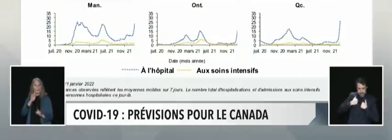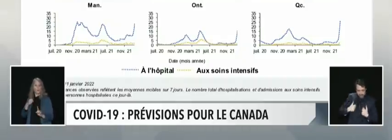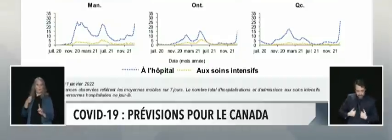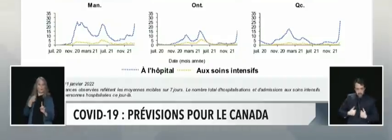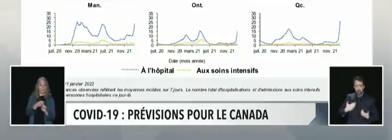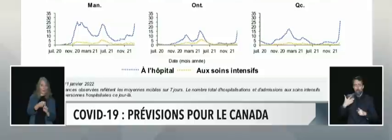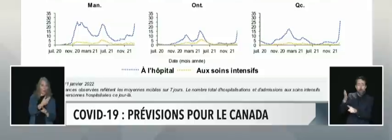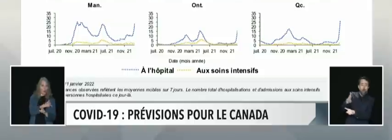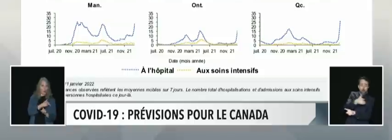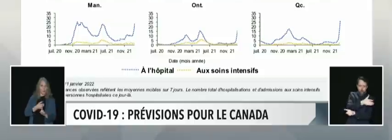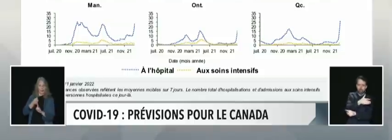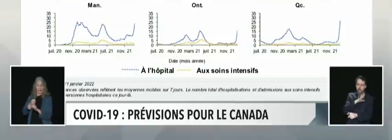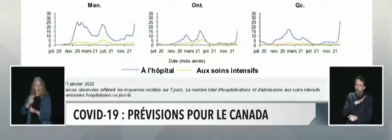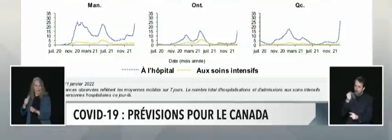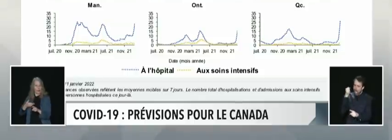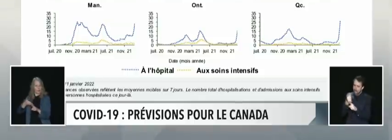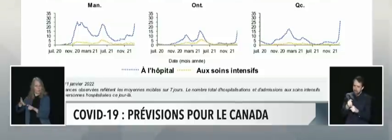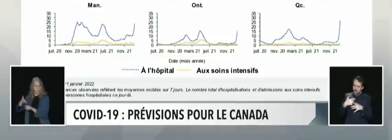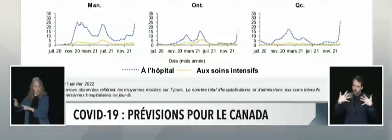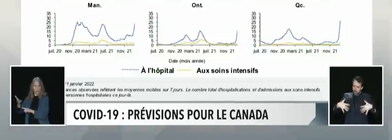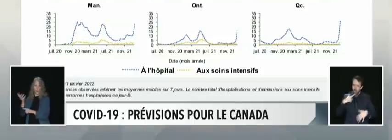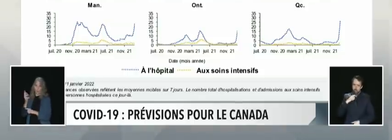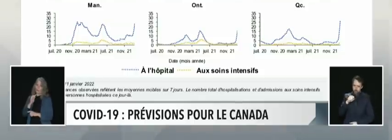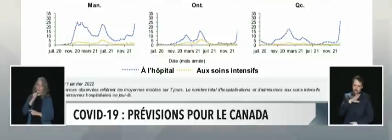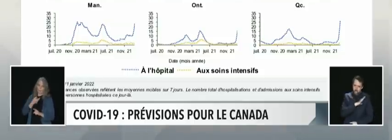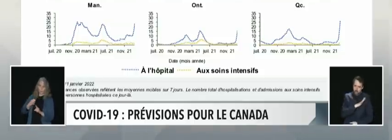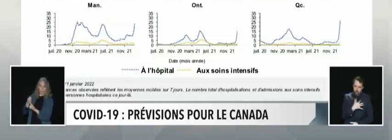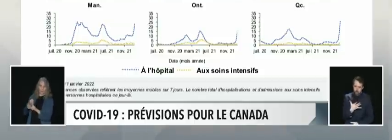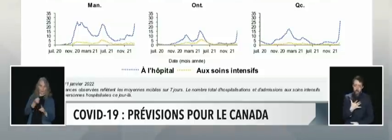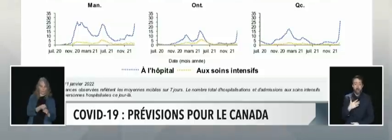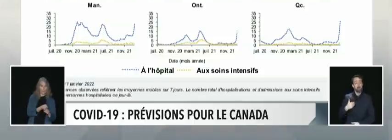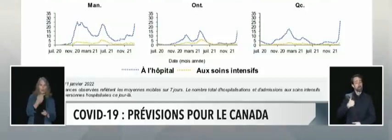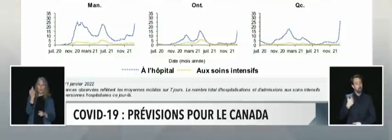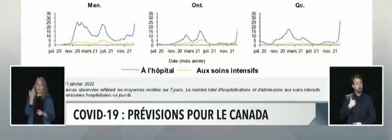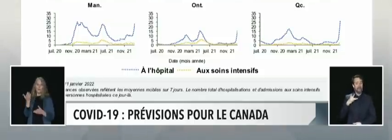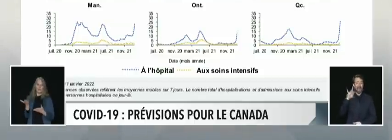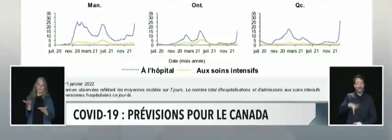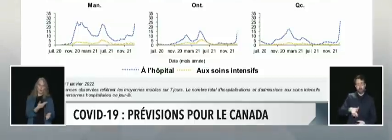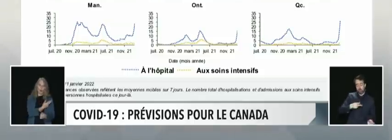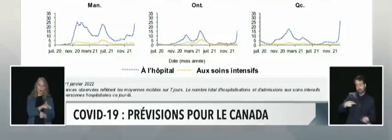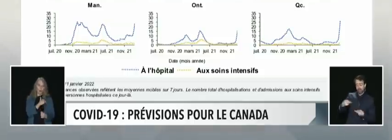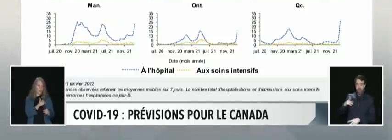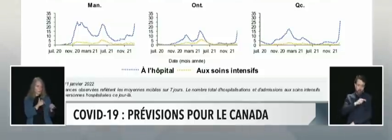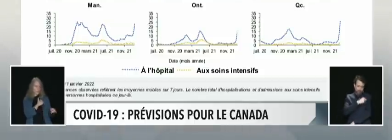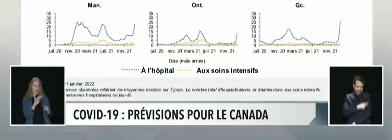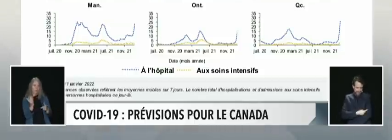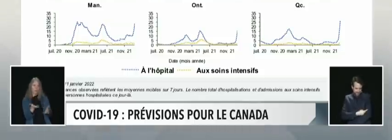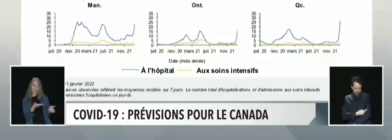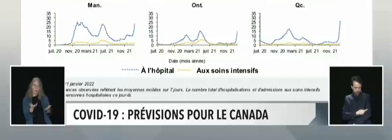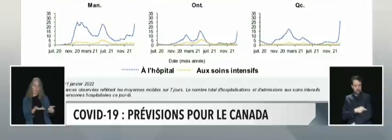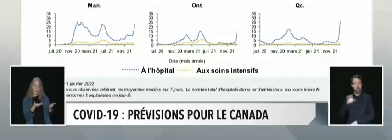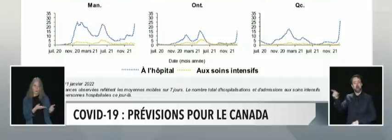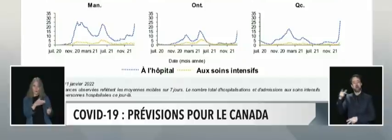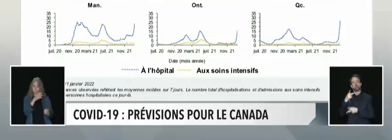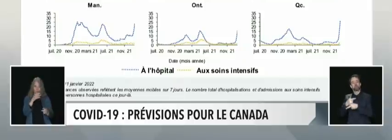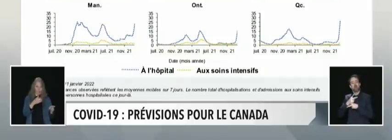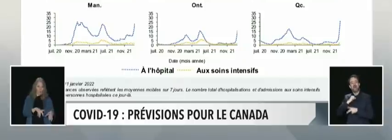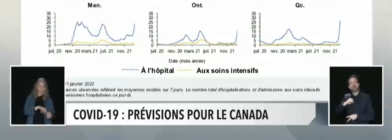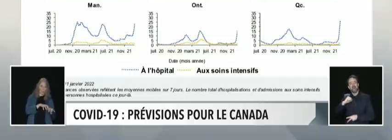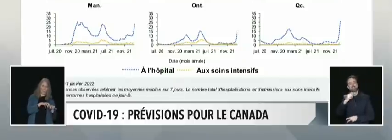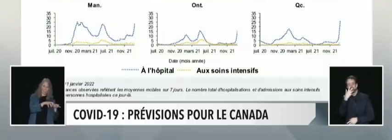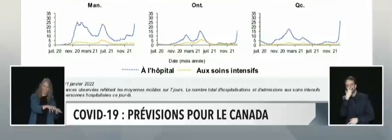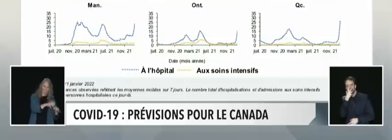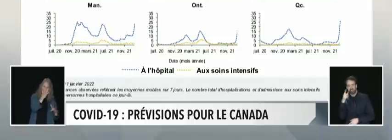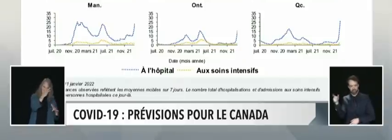peuvent être substantielles. Ceci s'explique par la hausse des hospitalisations et des admissions aux soins intensifs,